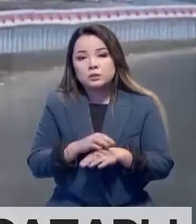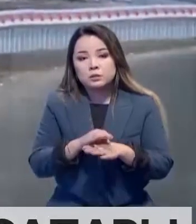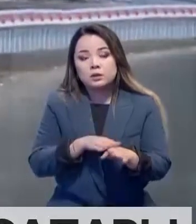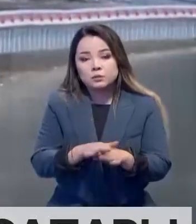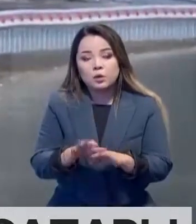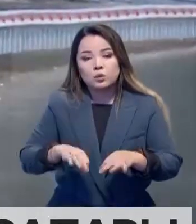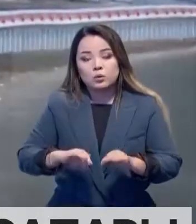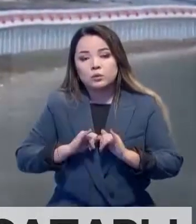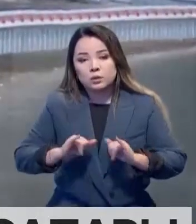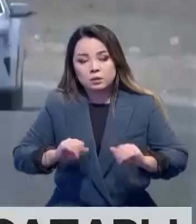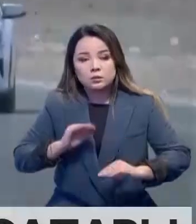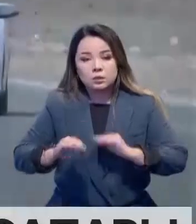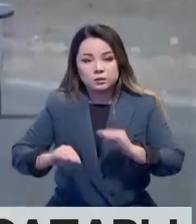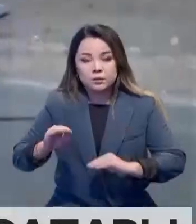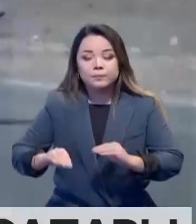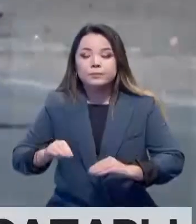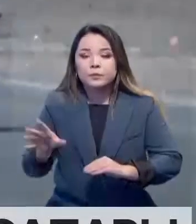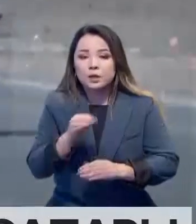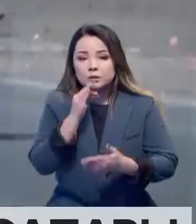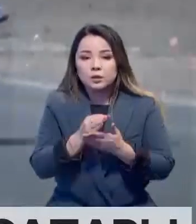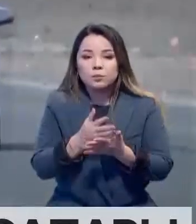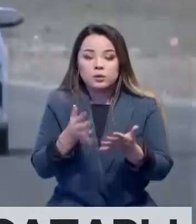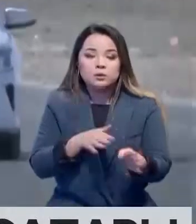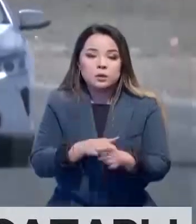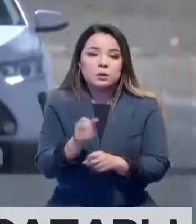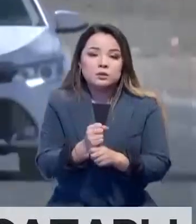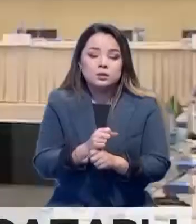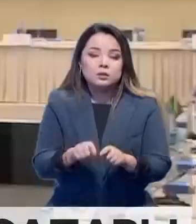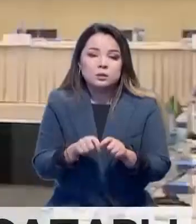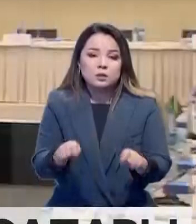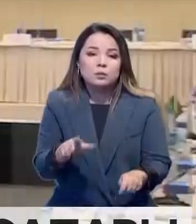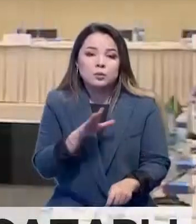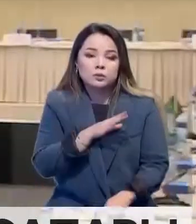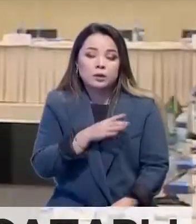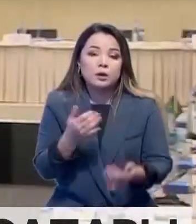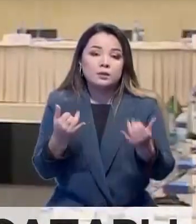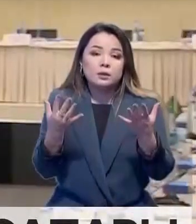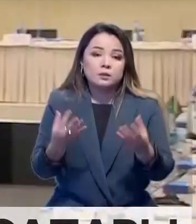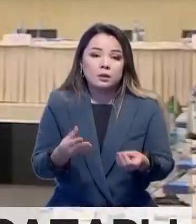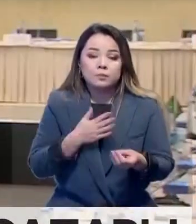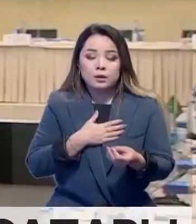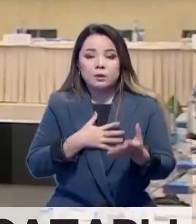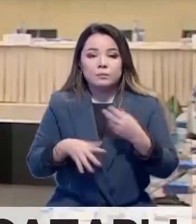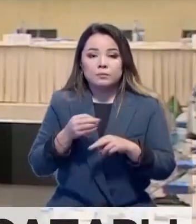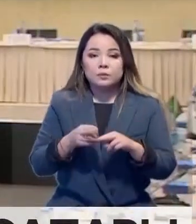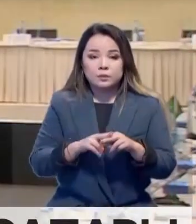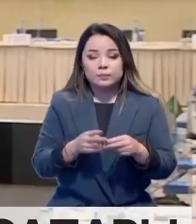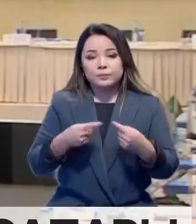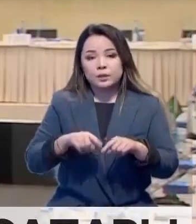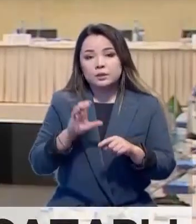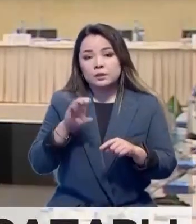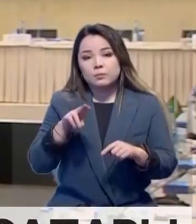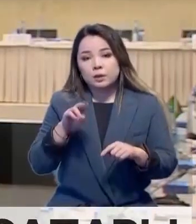нөпірі көбеймейді. Бұл тұста жауапты мамандар біраз істердің атқарылғанын айтады. Қазіргі кезде біз Трасека шеңберінде, мына